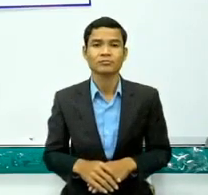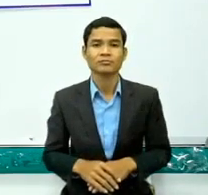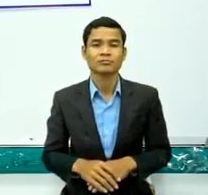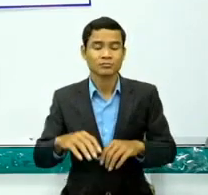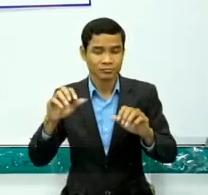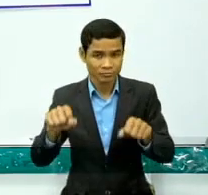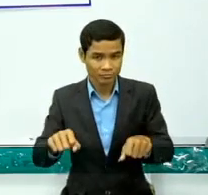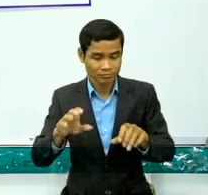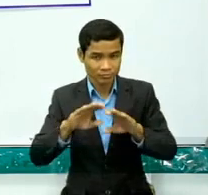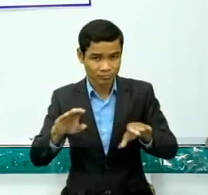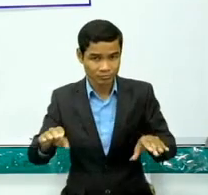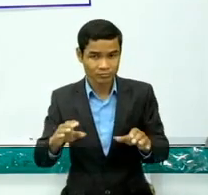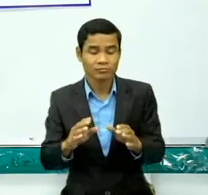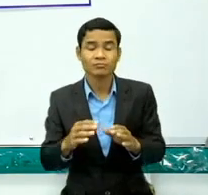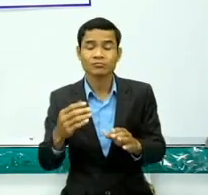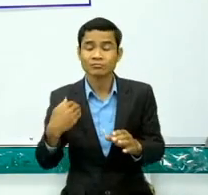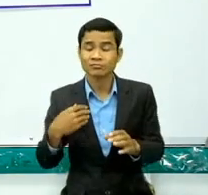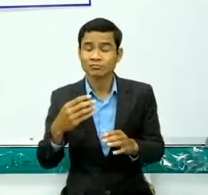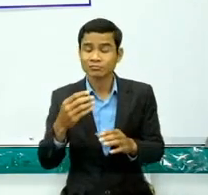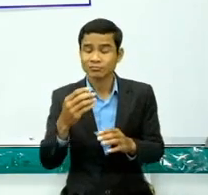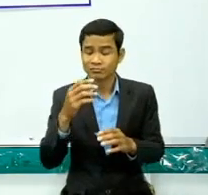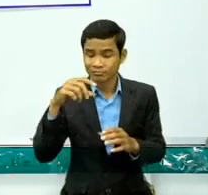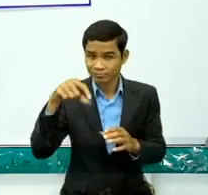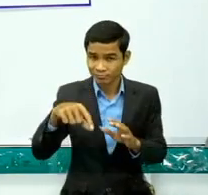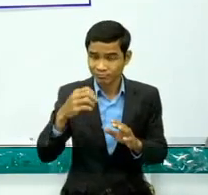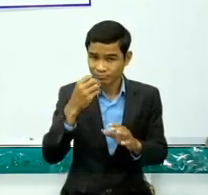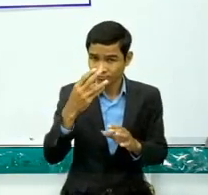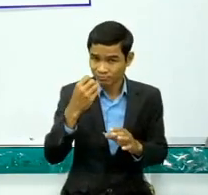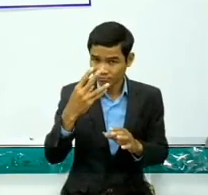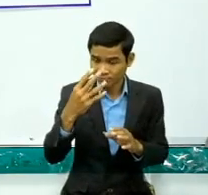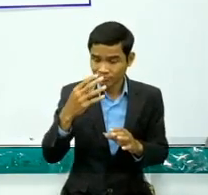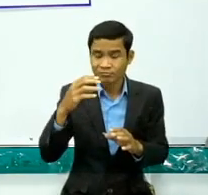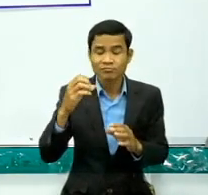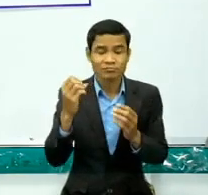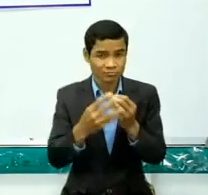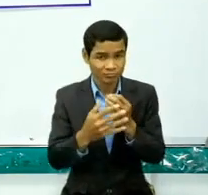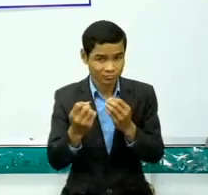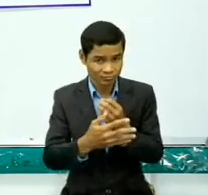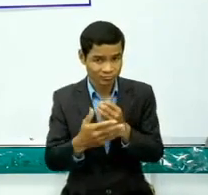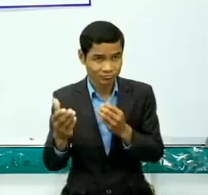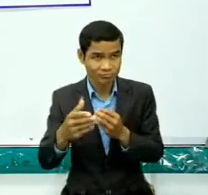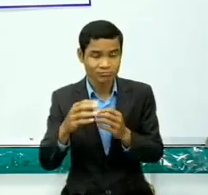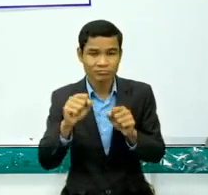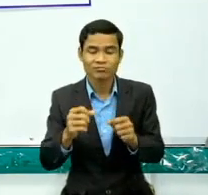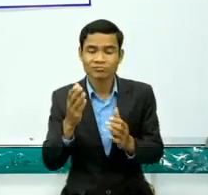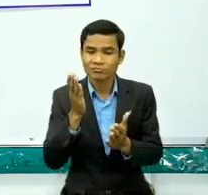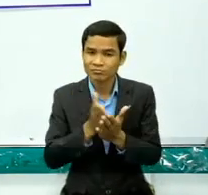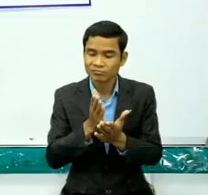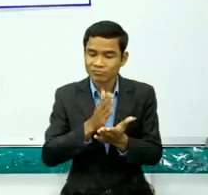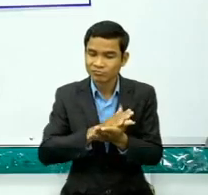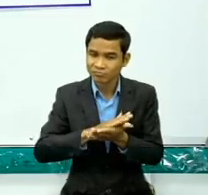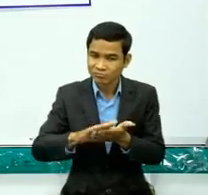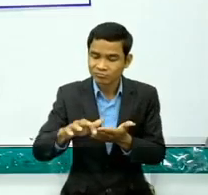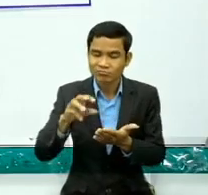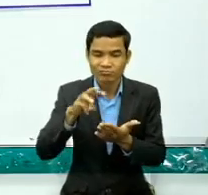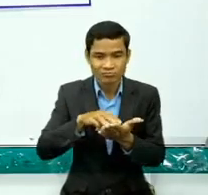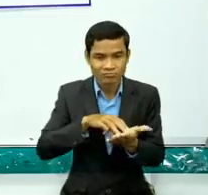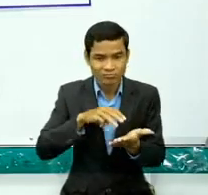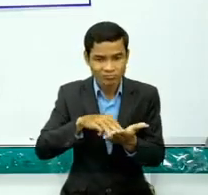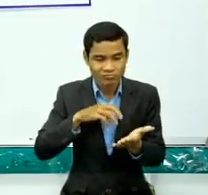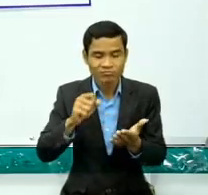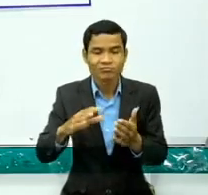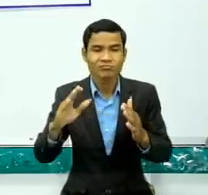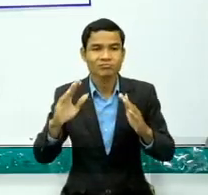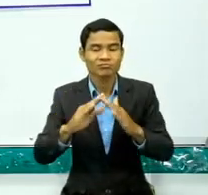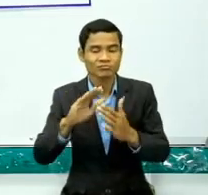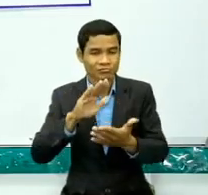ចាកូនចេះគូរុកផ្ការុកផ្លែឈើទៀតកូនណាអាចផ្លែស្វាយផ្លែល្ហុងអញ្ចឹងនៅសាលាអ្ន